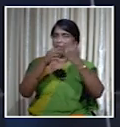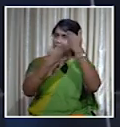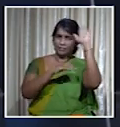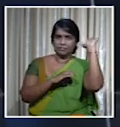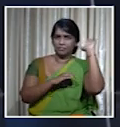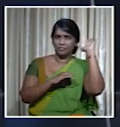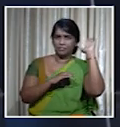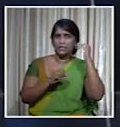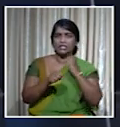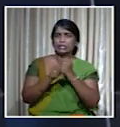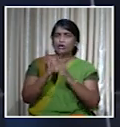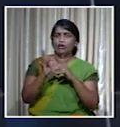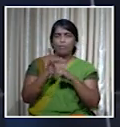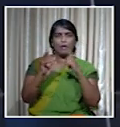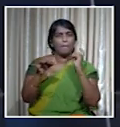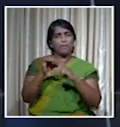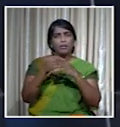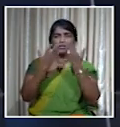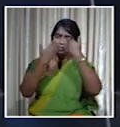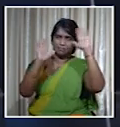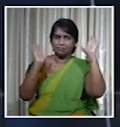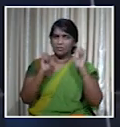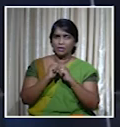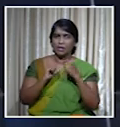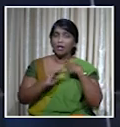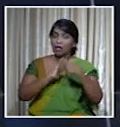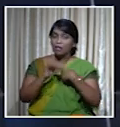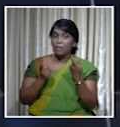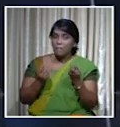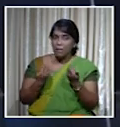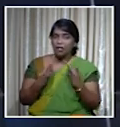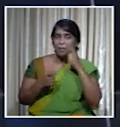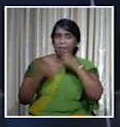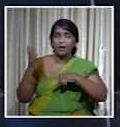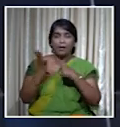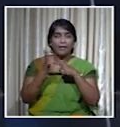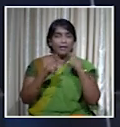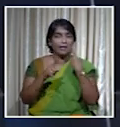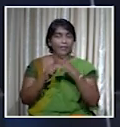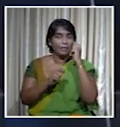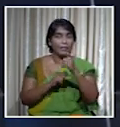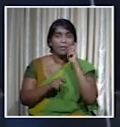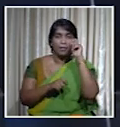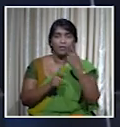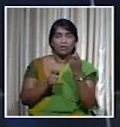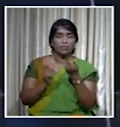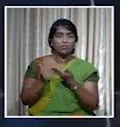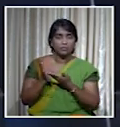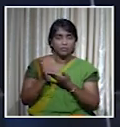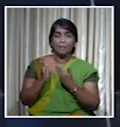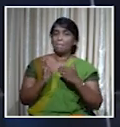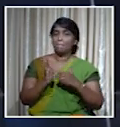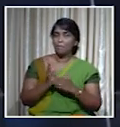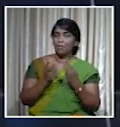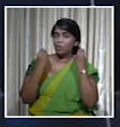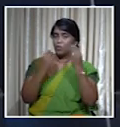බෙරගන්න. GMO එකත් එක්ක තියෙන ප්‍රශ්න හරි මොන හරි තිබුණා ඒක බෙරගන්න. මේ රටේ ජනතාවගේ සල්ලි, බදු ගෙවන මිනිස්සුන්ගේ සල්ලි. මේ සල්ලි මේ මිලියන